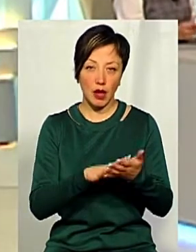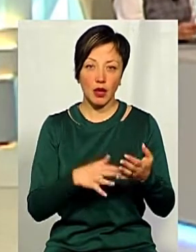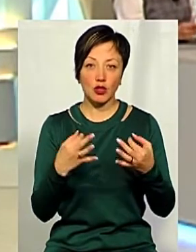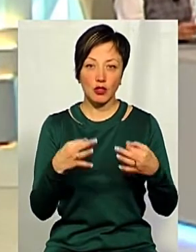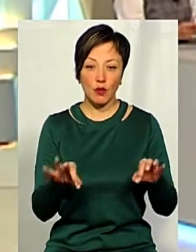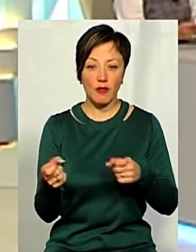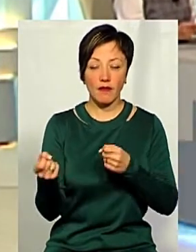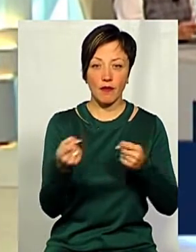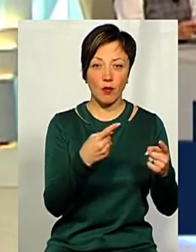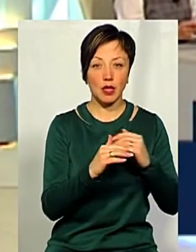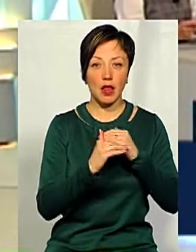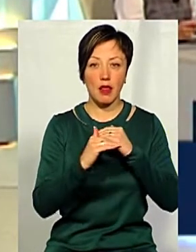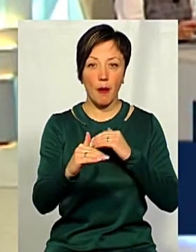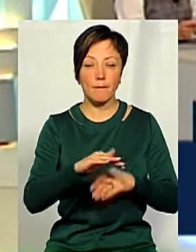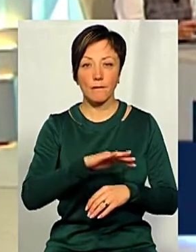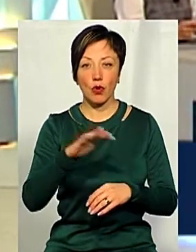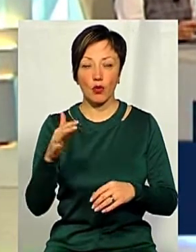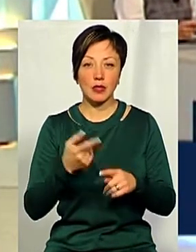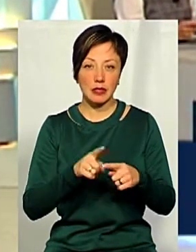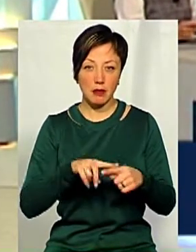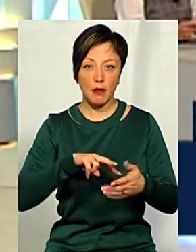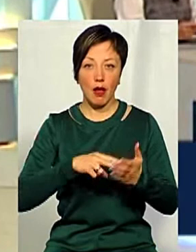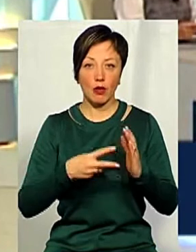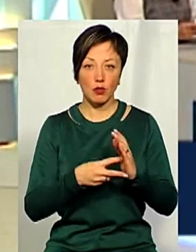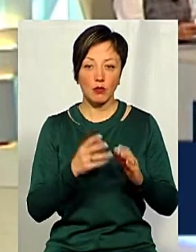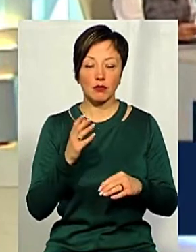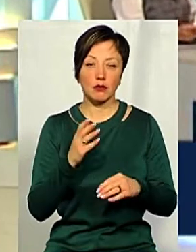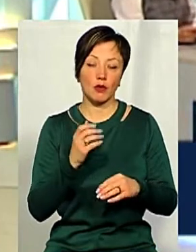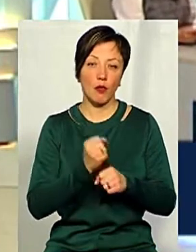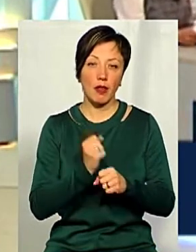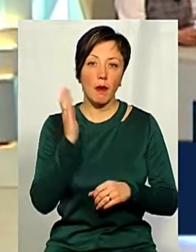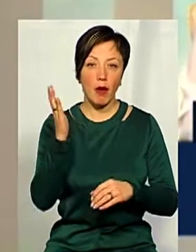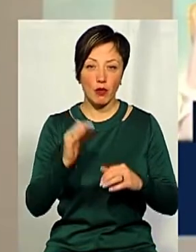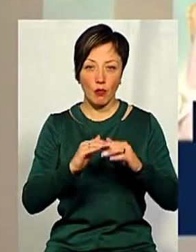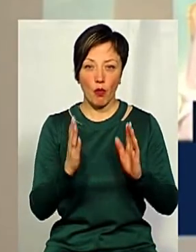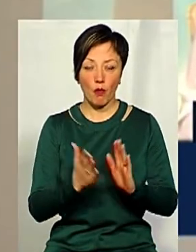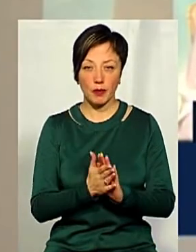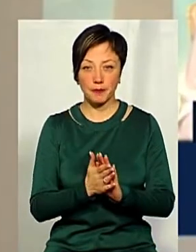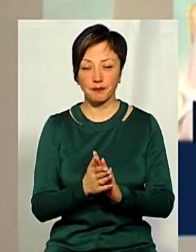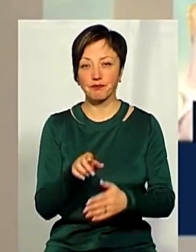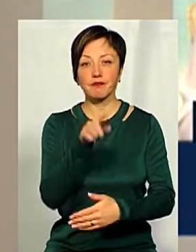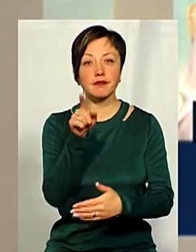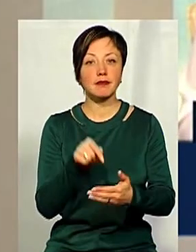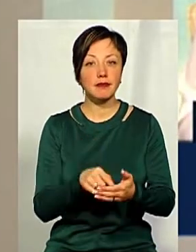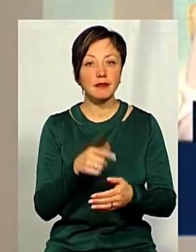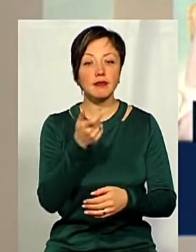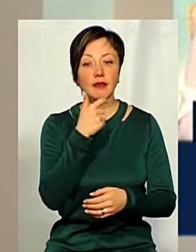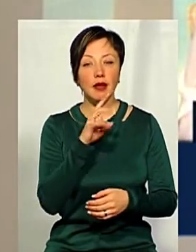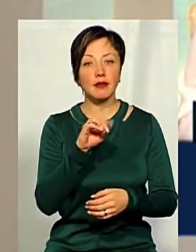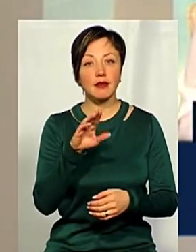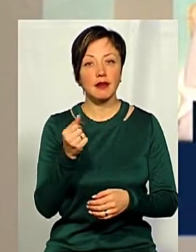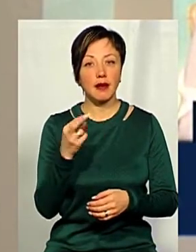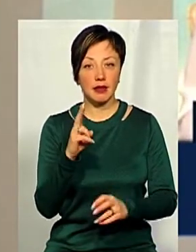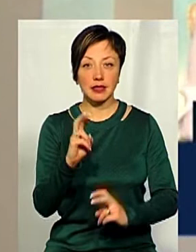на полігон. Саме от це ми плануємо робити на нашому майбутньому комплексі. Пані Наталію, як гадаєте, завод, якщо його